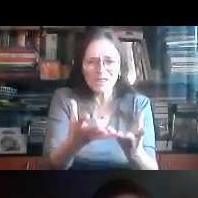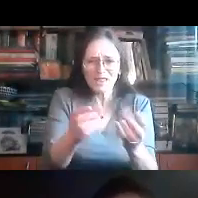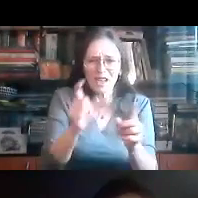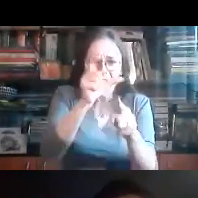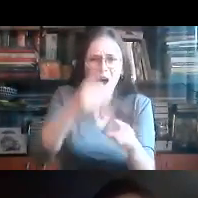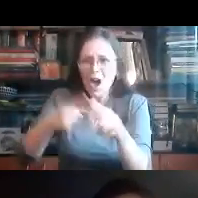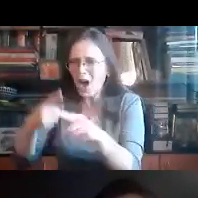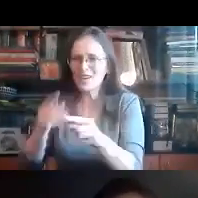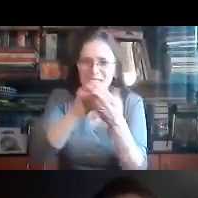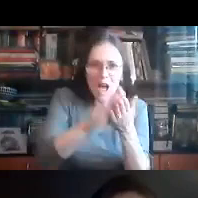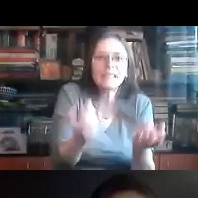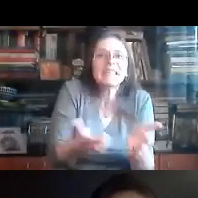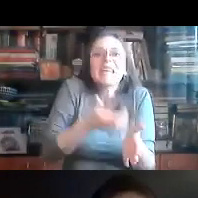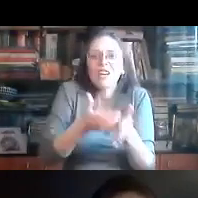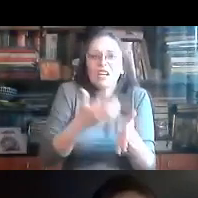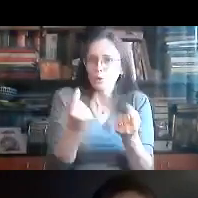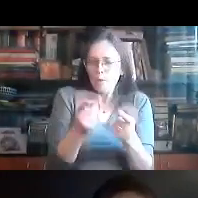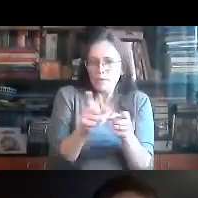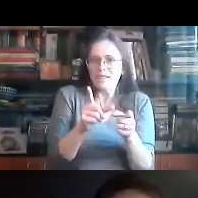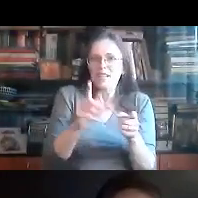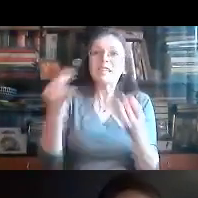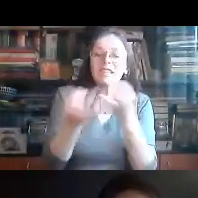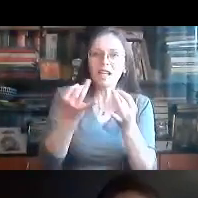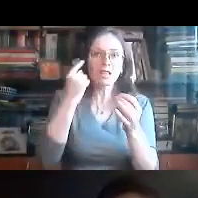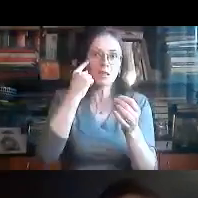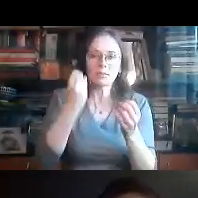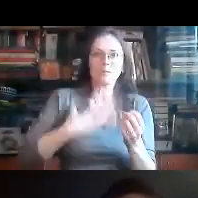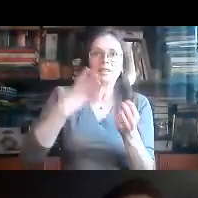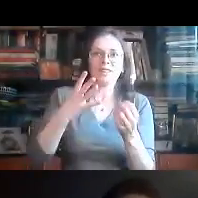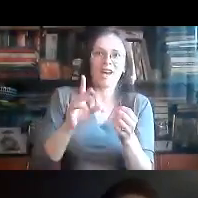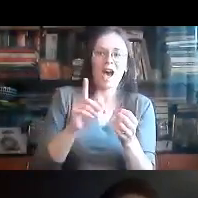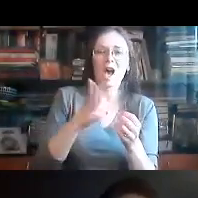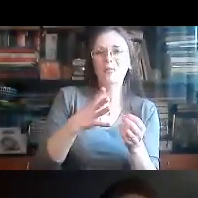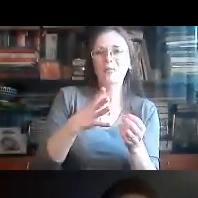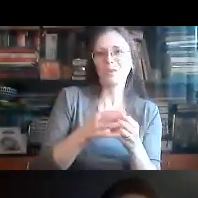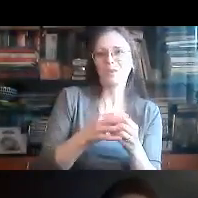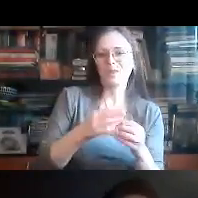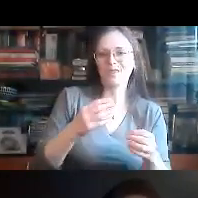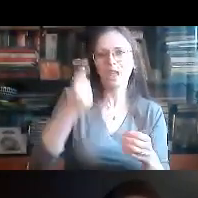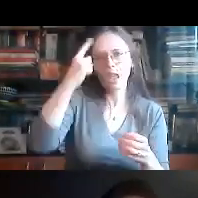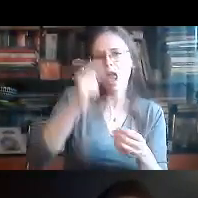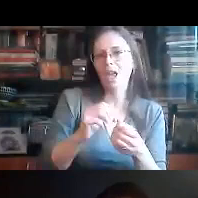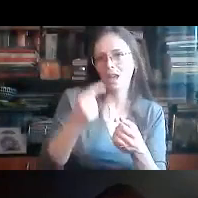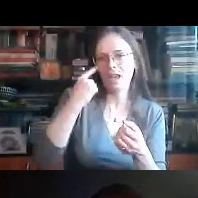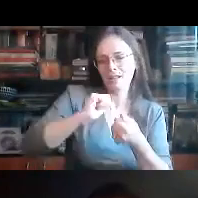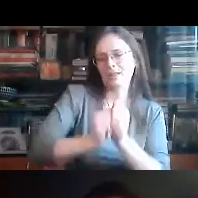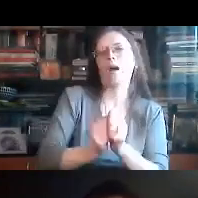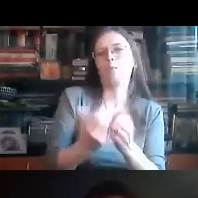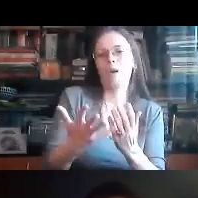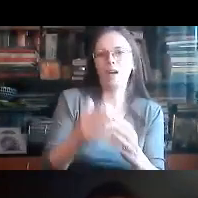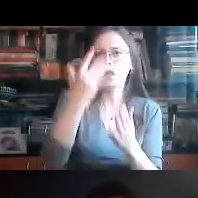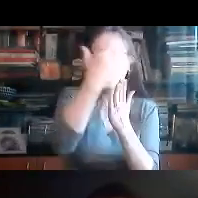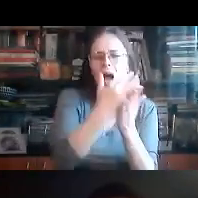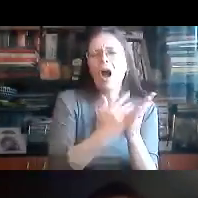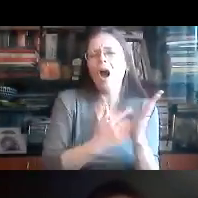телесные, эмоциональные, да, не текстовые, а вот хочется такого отклика. Ну, может быть, это только мой случай. Ну, возможно